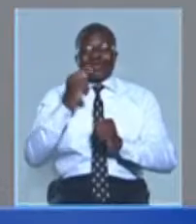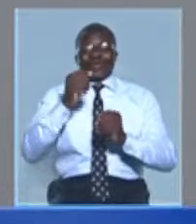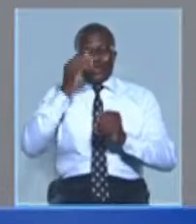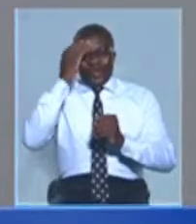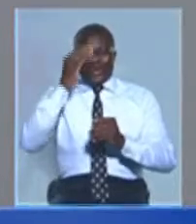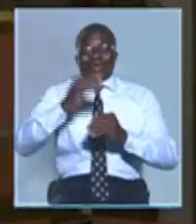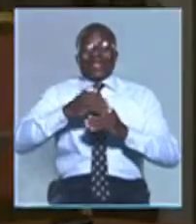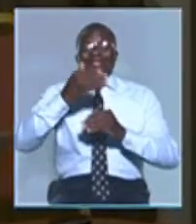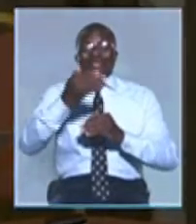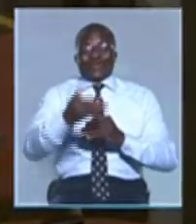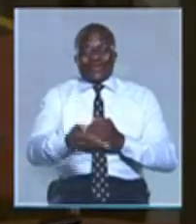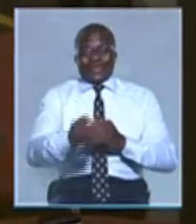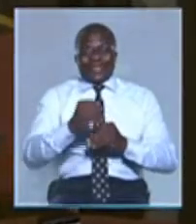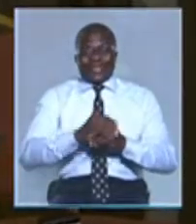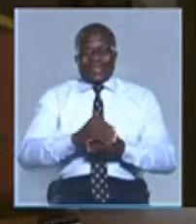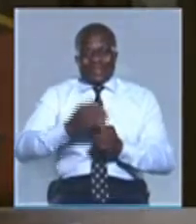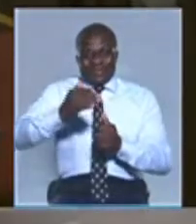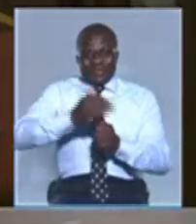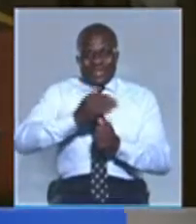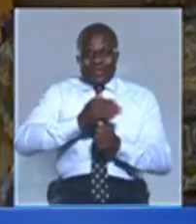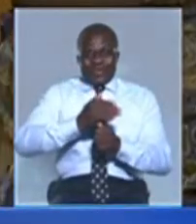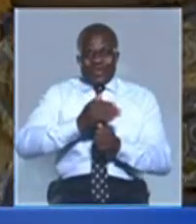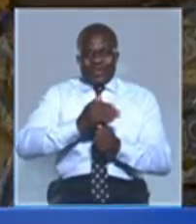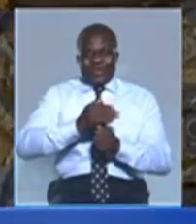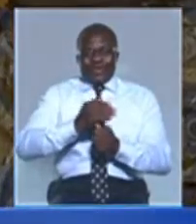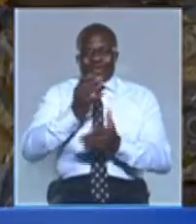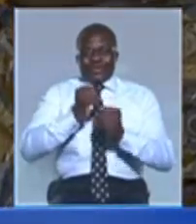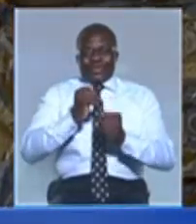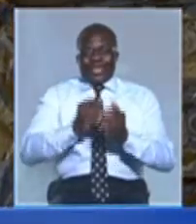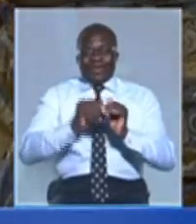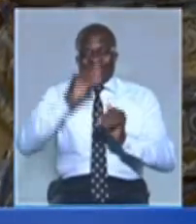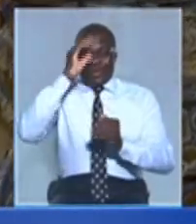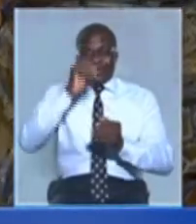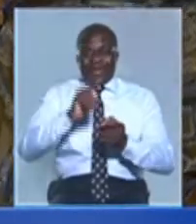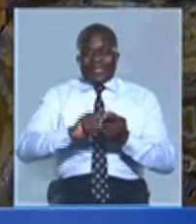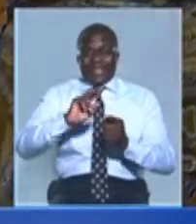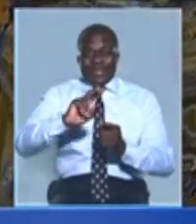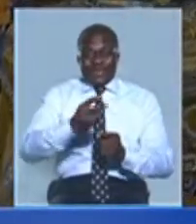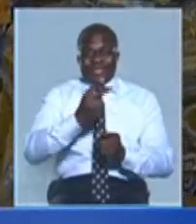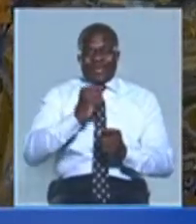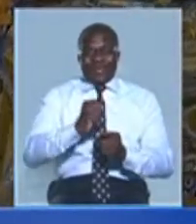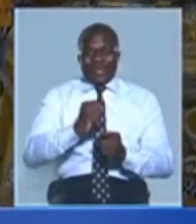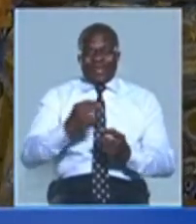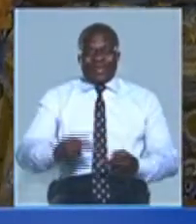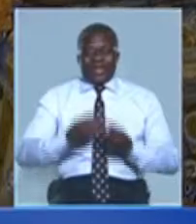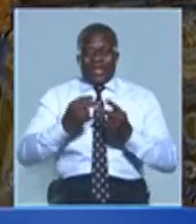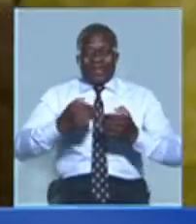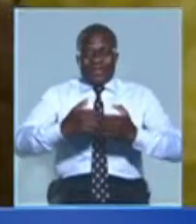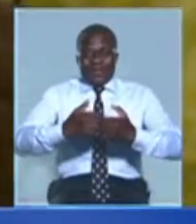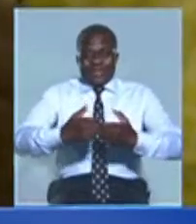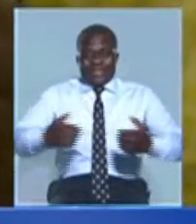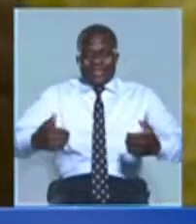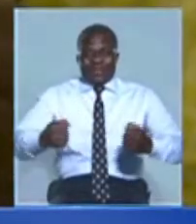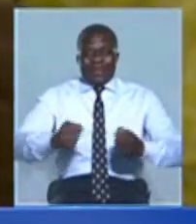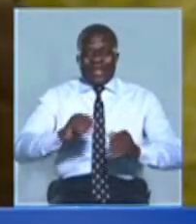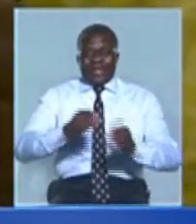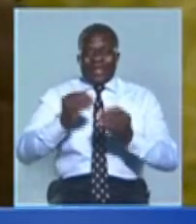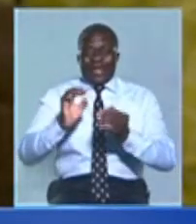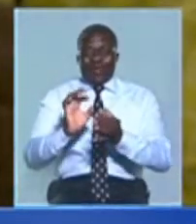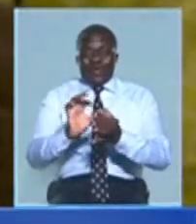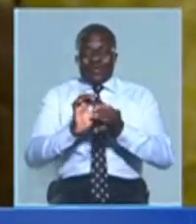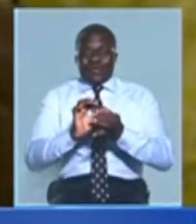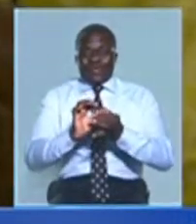connaître la suite. Primo, les prémices de l'humanité. Secondo, la vie nous sépare, la mort nous